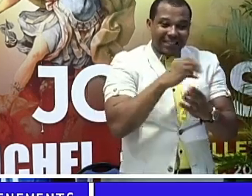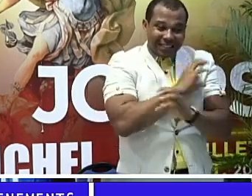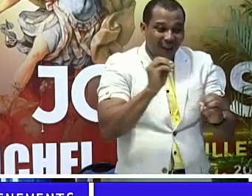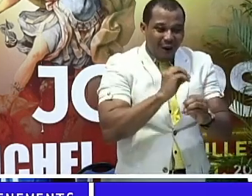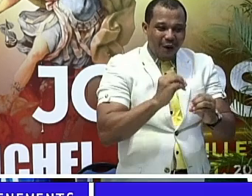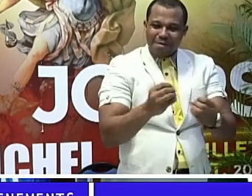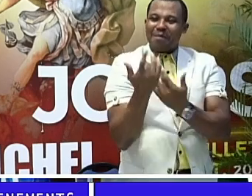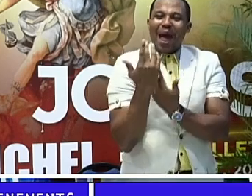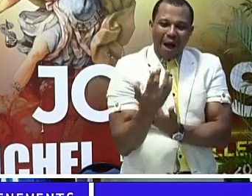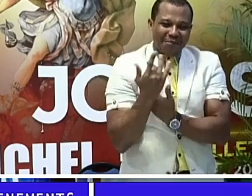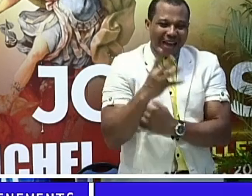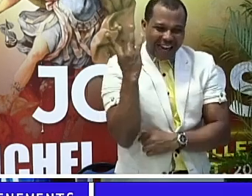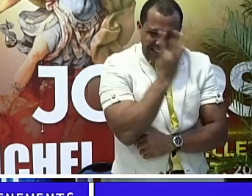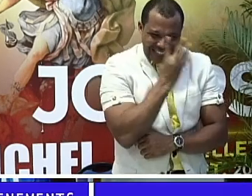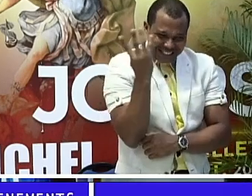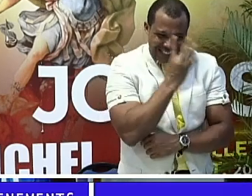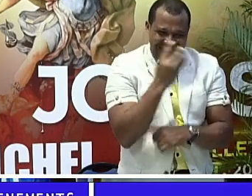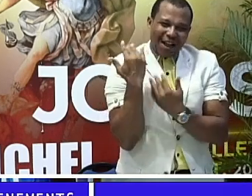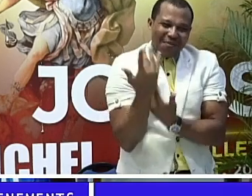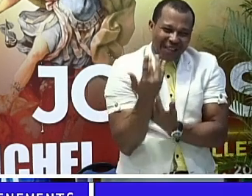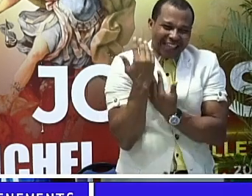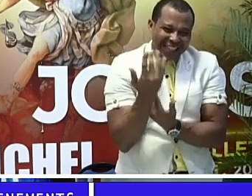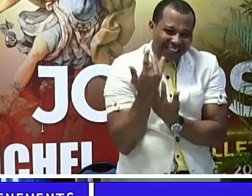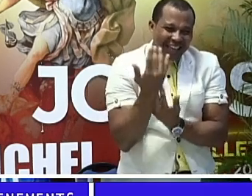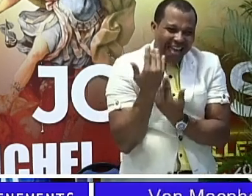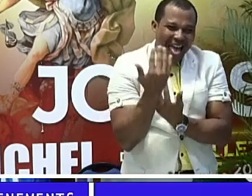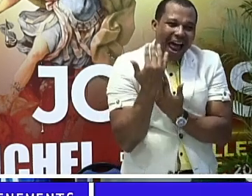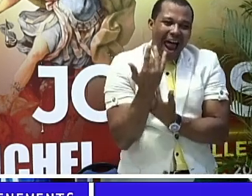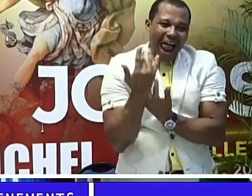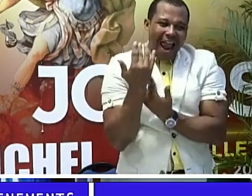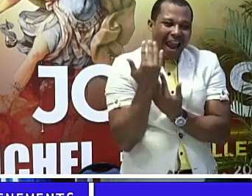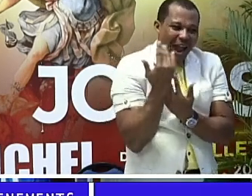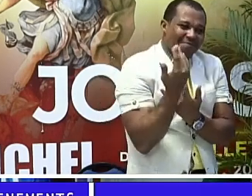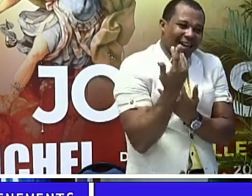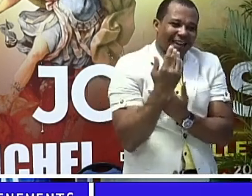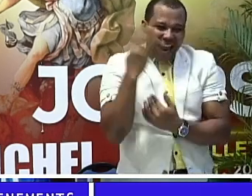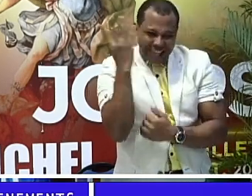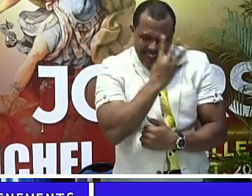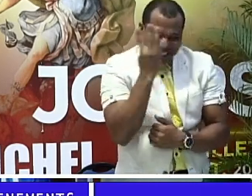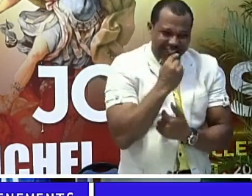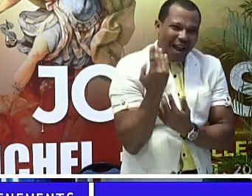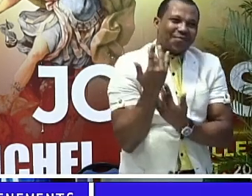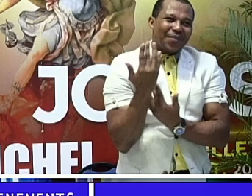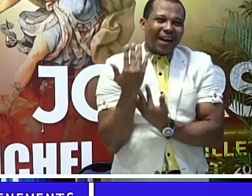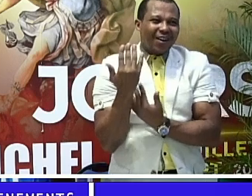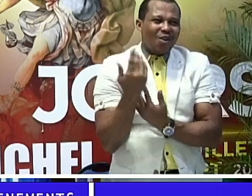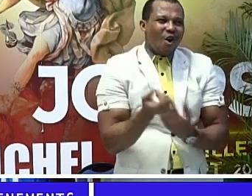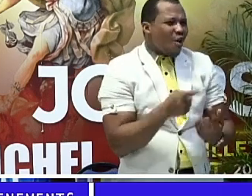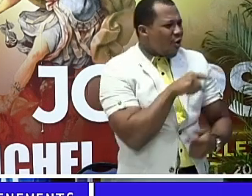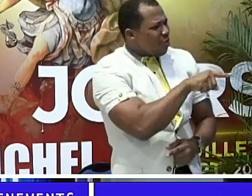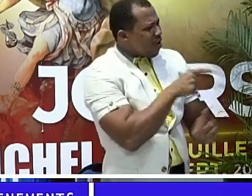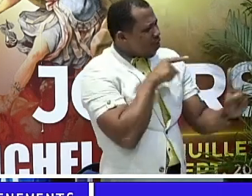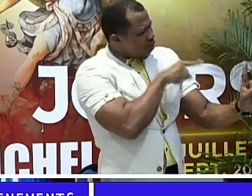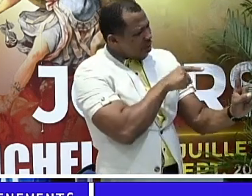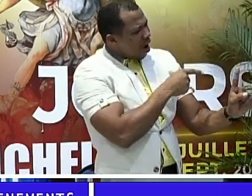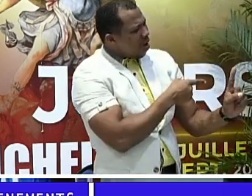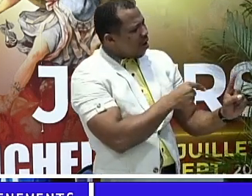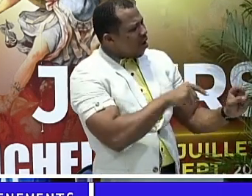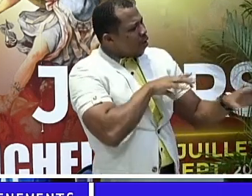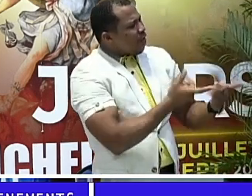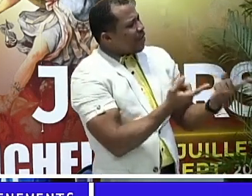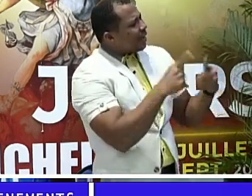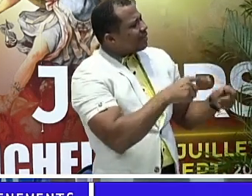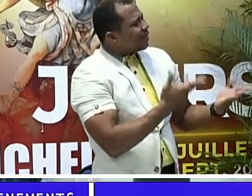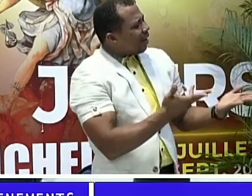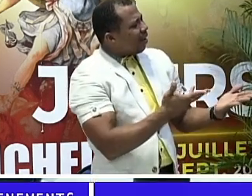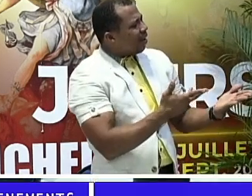là a tombé le monde nèg là qui ça va faire mon cher m'a tant en résidence là et comme si tant de résidence là son travail vraiment